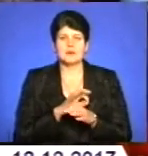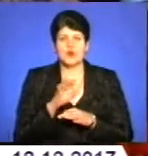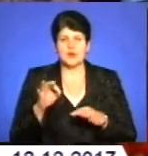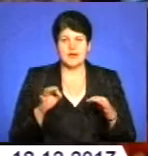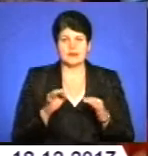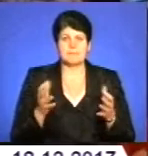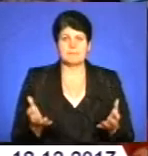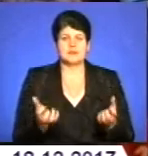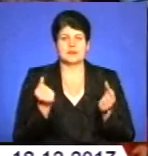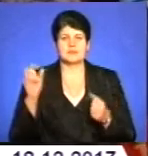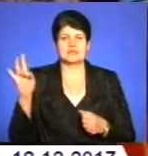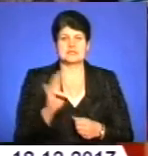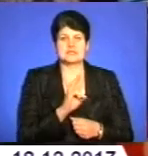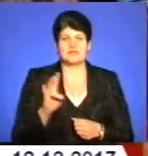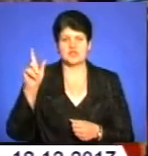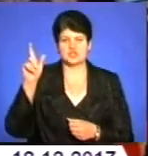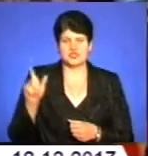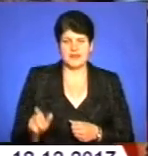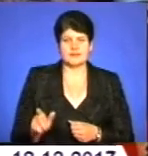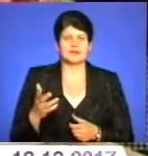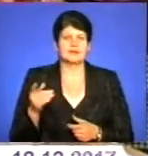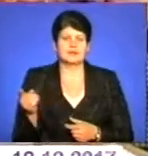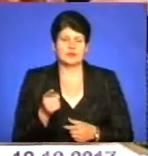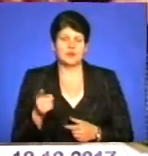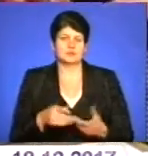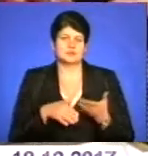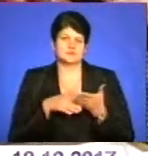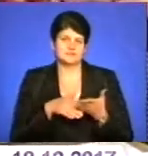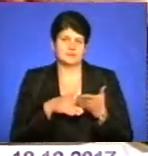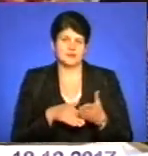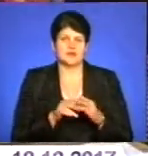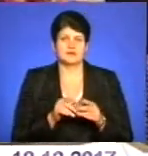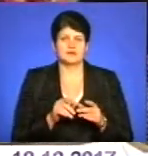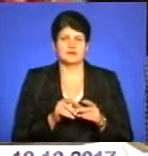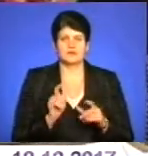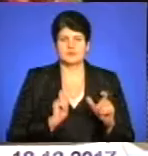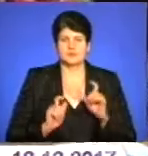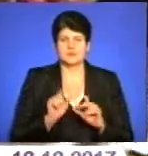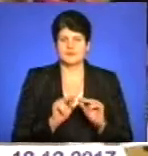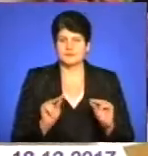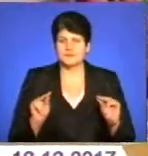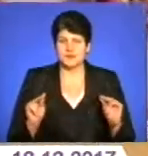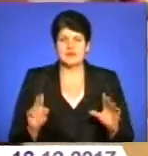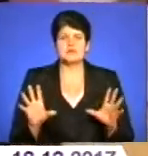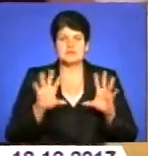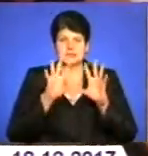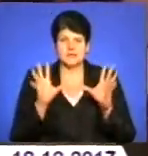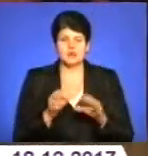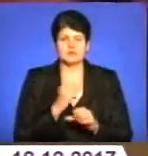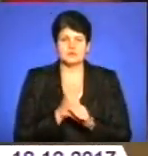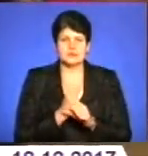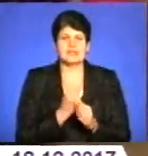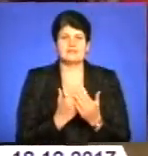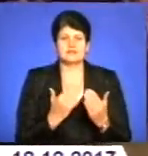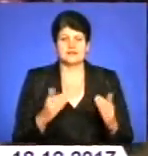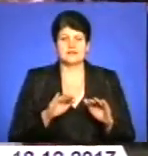«Карітаса» підтримали священники, тернопільські меценати, студенти-волонтери педуніверситету. Гуртом вони створили для малят інтерактивну виставу.